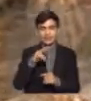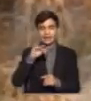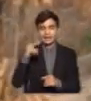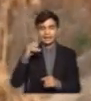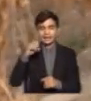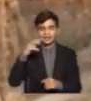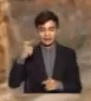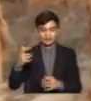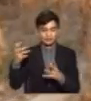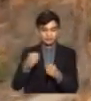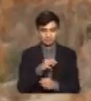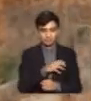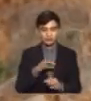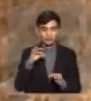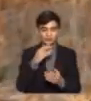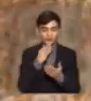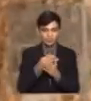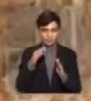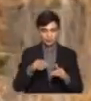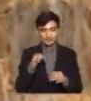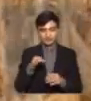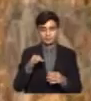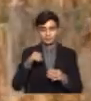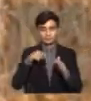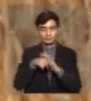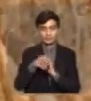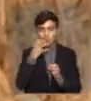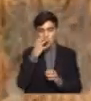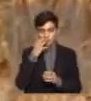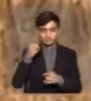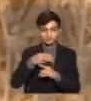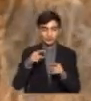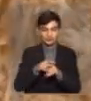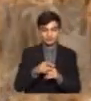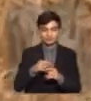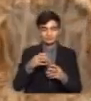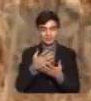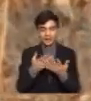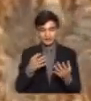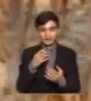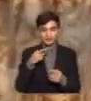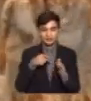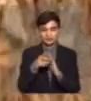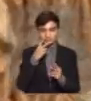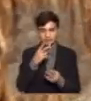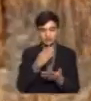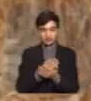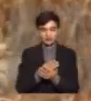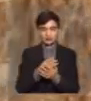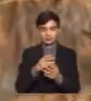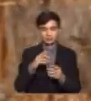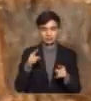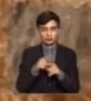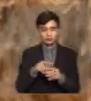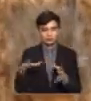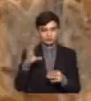алған. Айтуынша, Әулиеата әуежайынан қарыс қадам жерде орналасқан нысанның жұмысы тұралап тұр. Өздеріңіз көріп тұрғандай мұнда қураған шөптен өзге